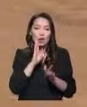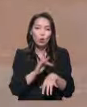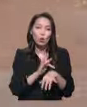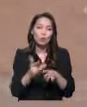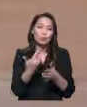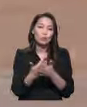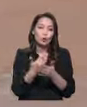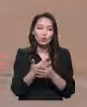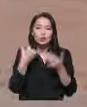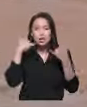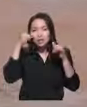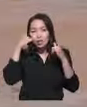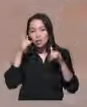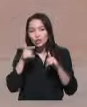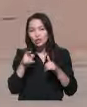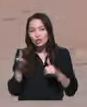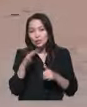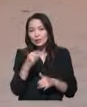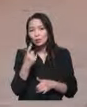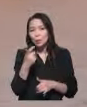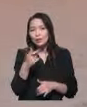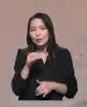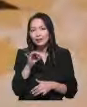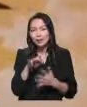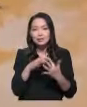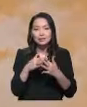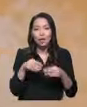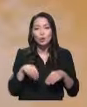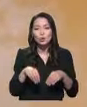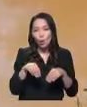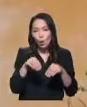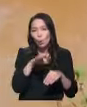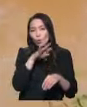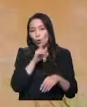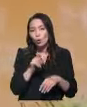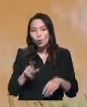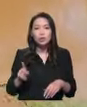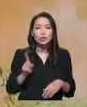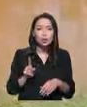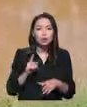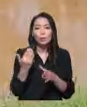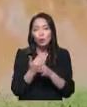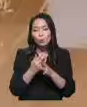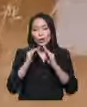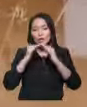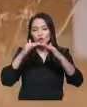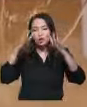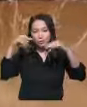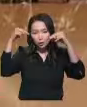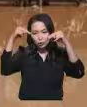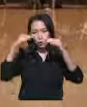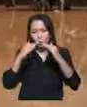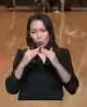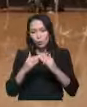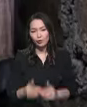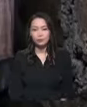1000 голов скота и сотни гектаров сельхозугодий. Многие люди дождались помощи на крышах домов.